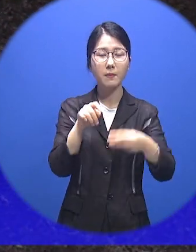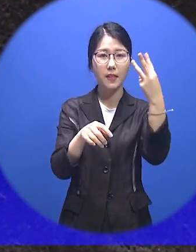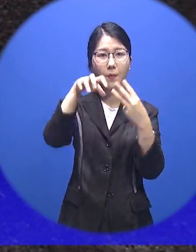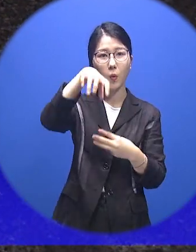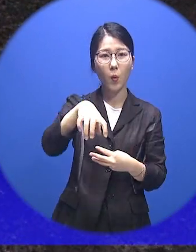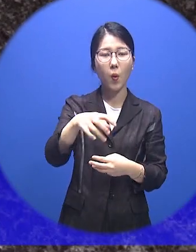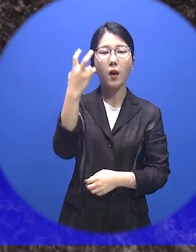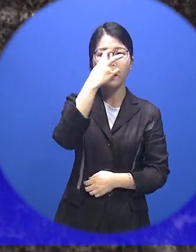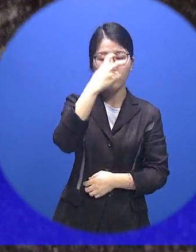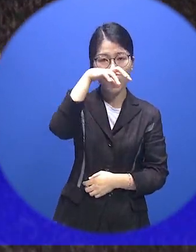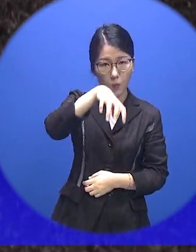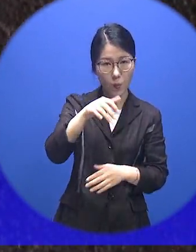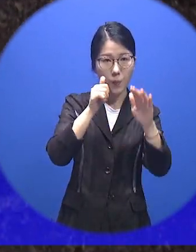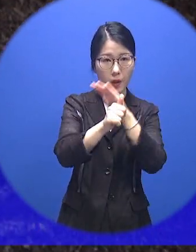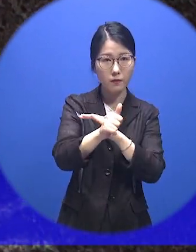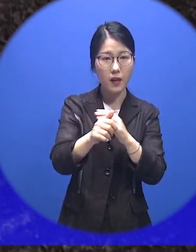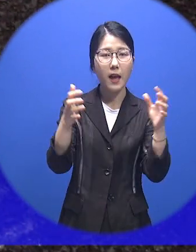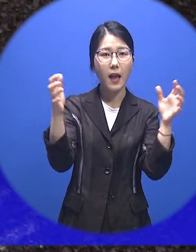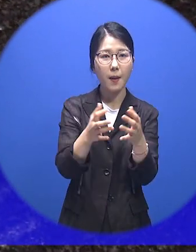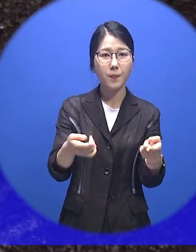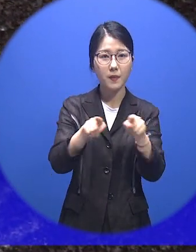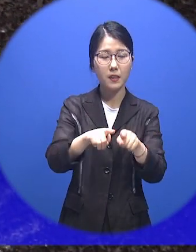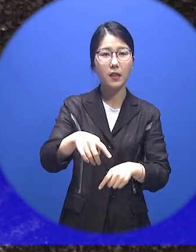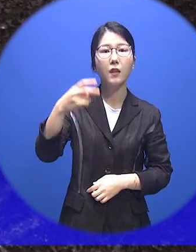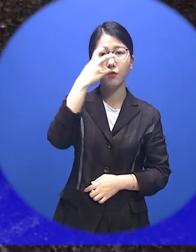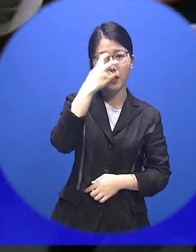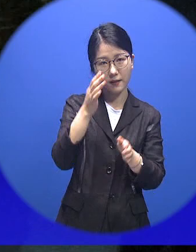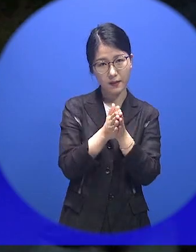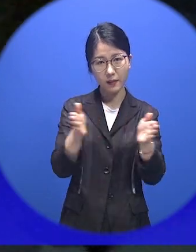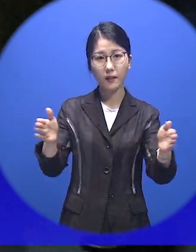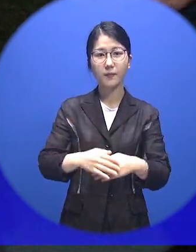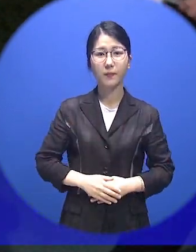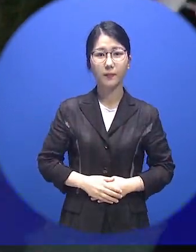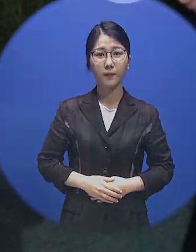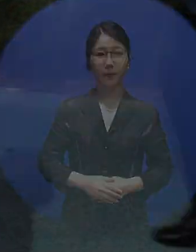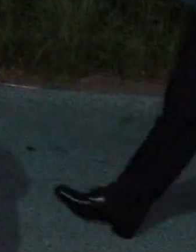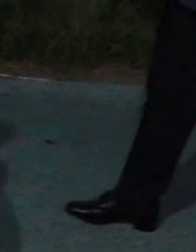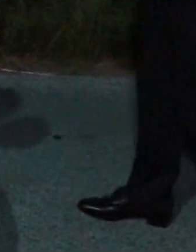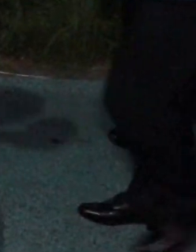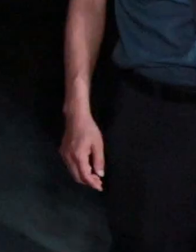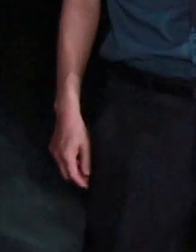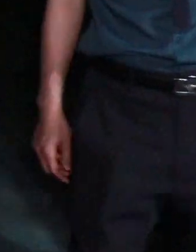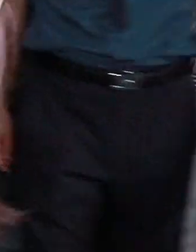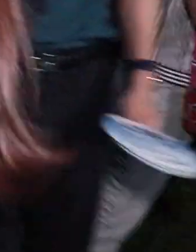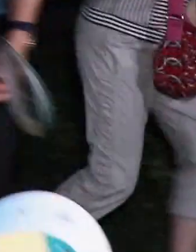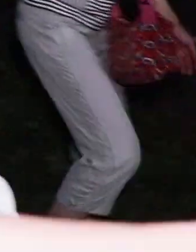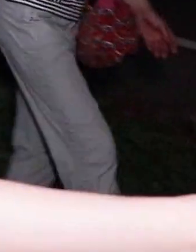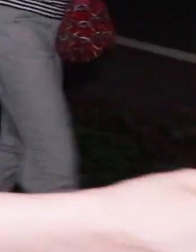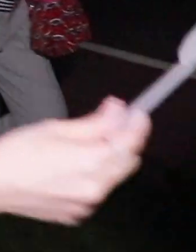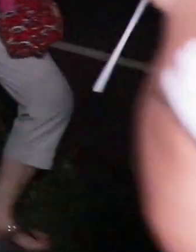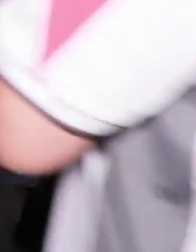캠페인을 전개하고 응암 3동 탄력순찰 지점을 방문해 합동순찰을 실시했습니다.